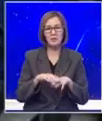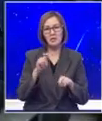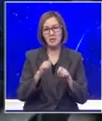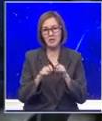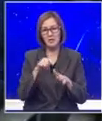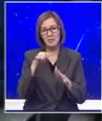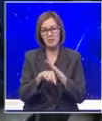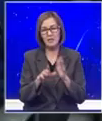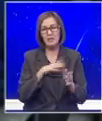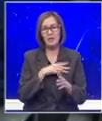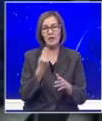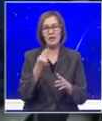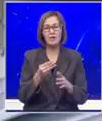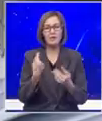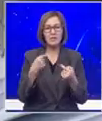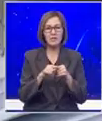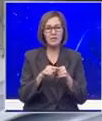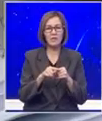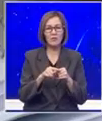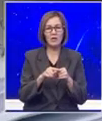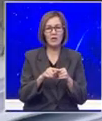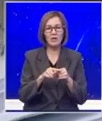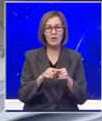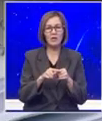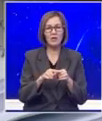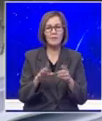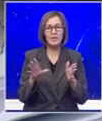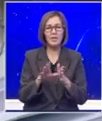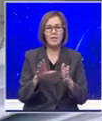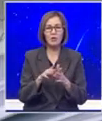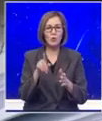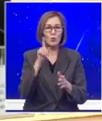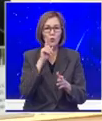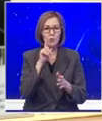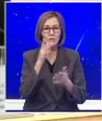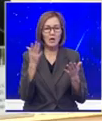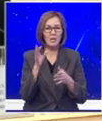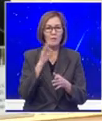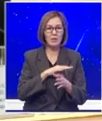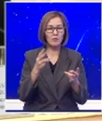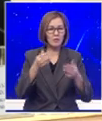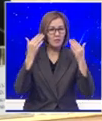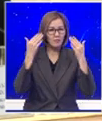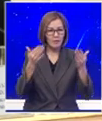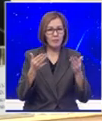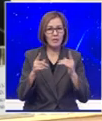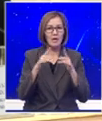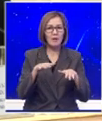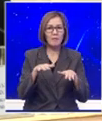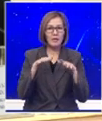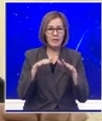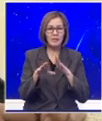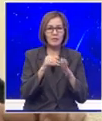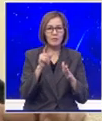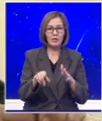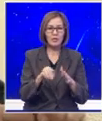Олардың көпшілігі цифрлық технологиядан алыс және электронды ыңғайлықты қалай пайдалану керектігін білмейді. Парламент сенатының